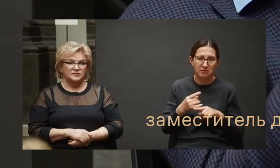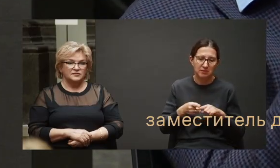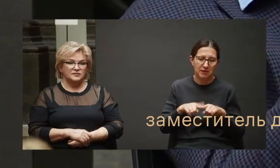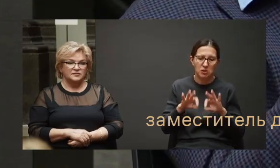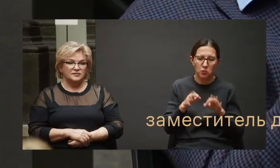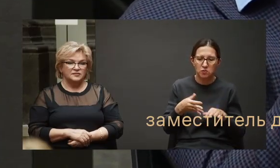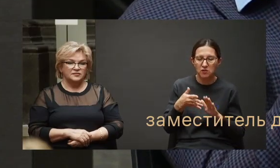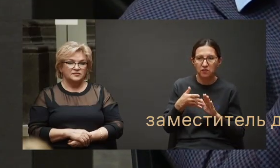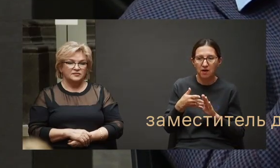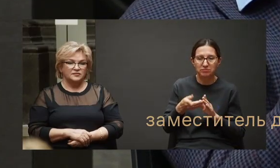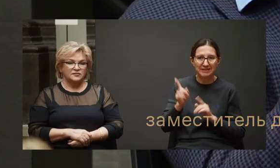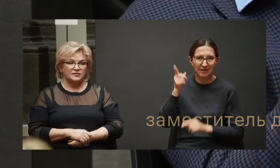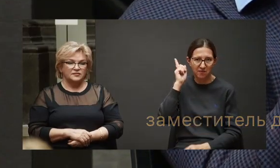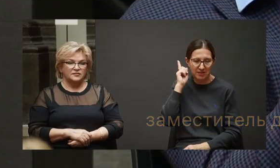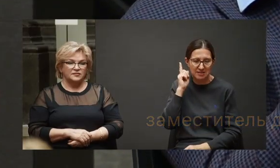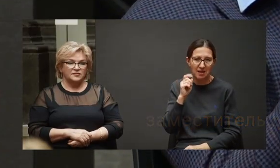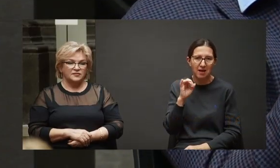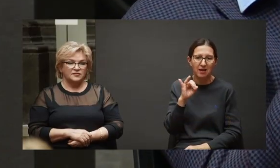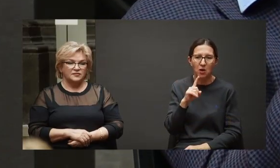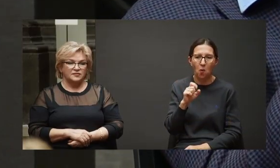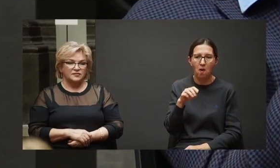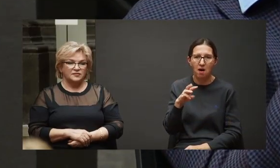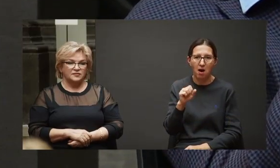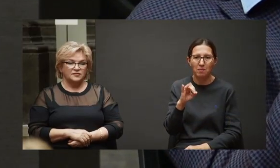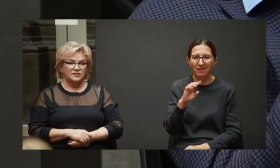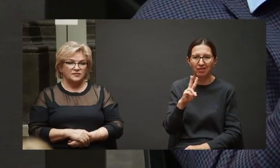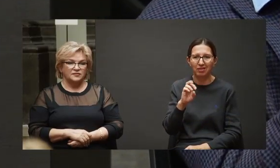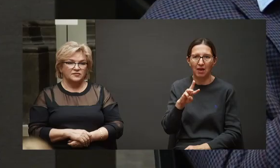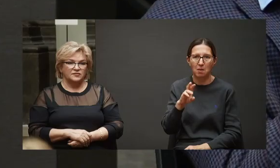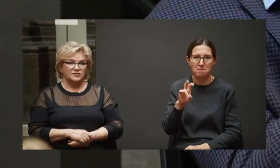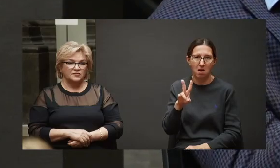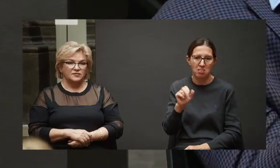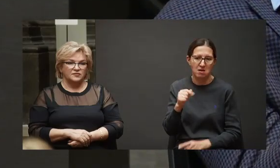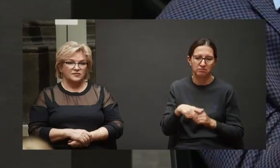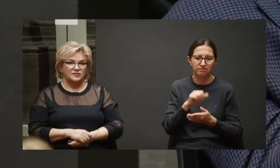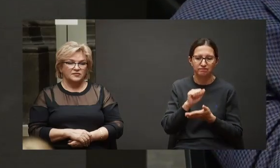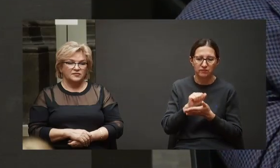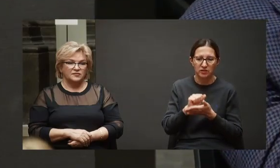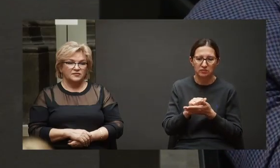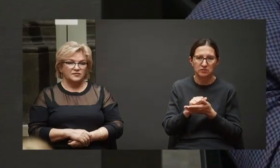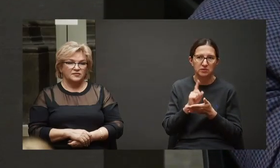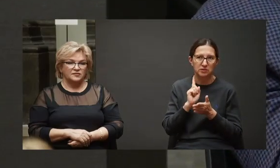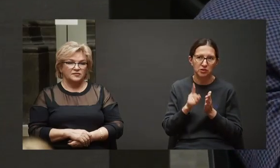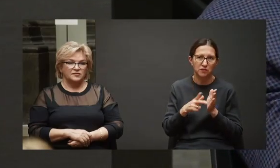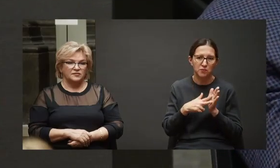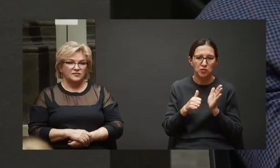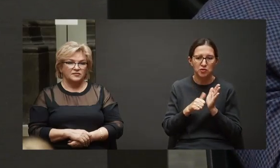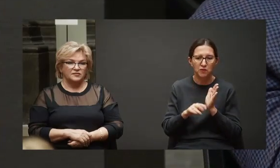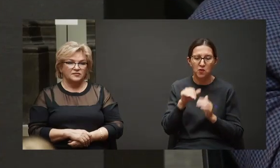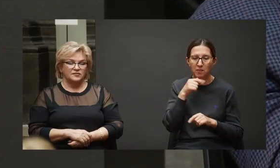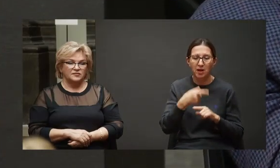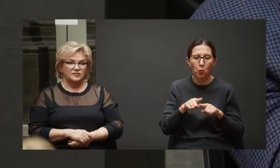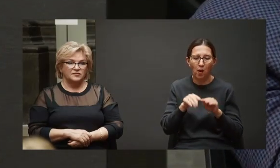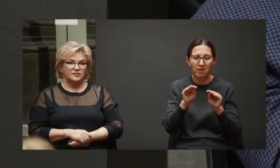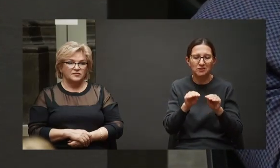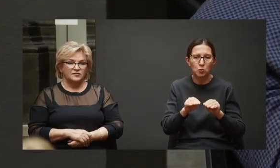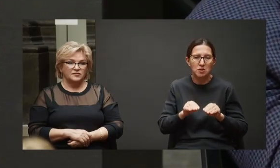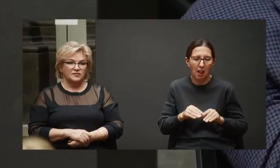Винкельмана. Она вышла из печати в 1764 году. Она создала модель